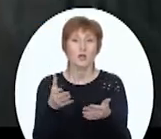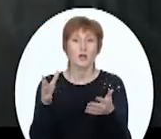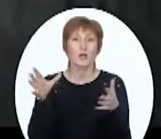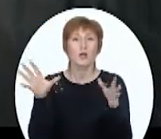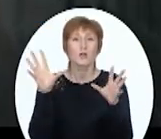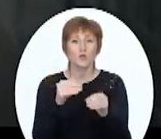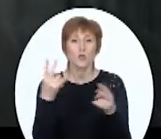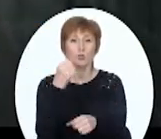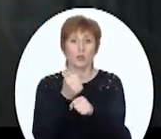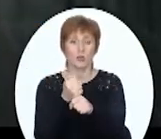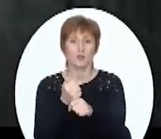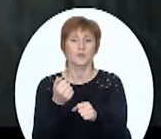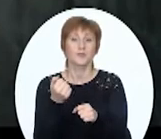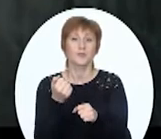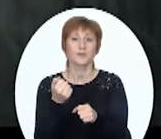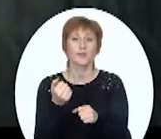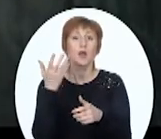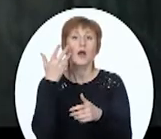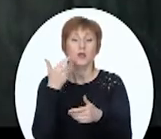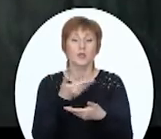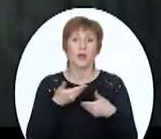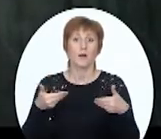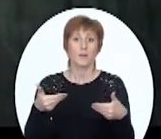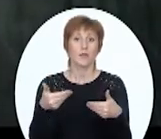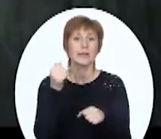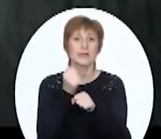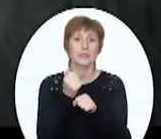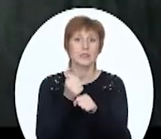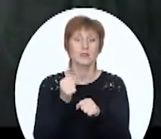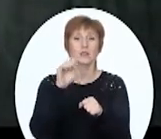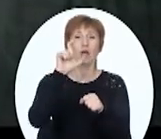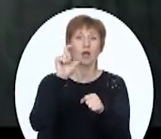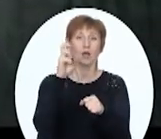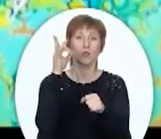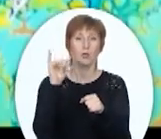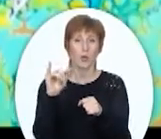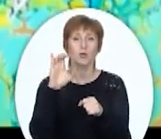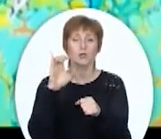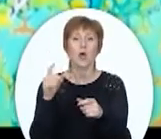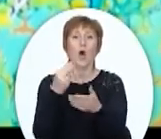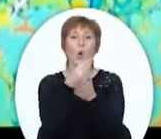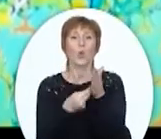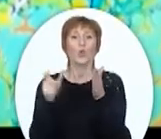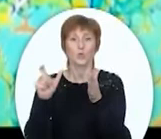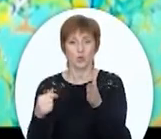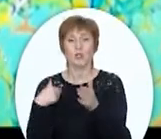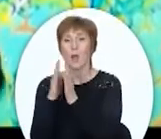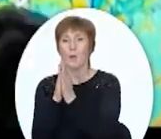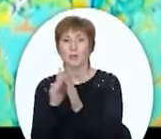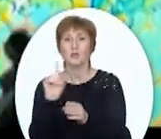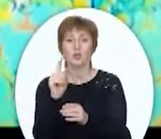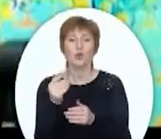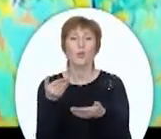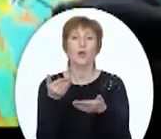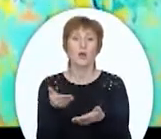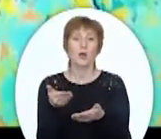все нужно делать. И когда мы делали Эбру с художником, я просил, чтобы